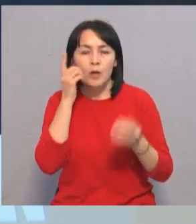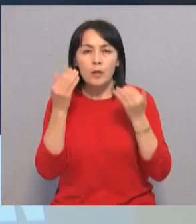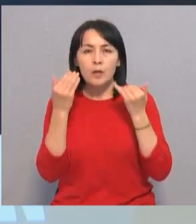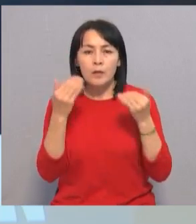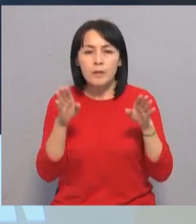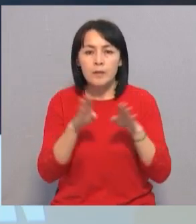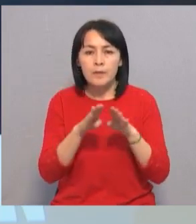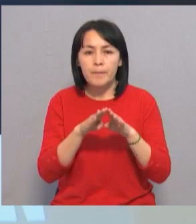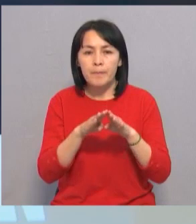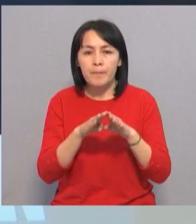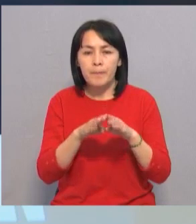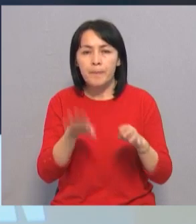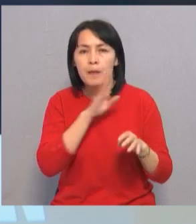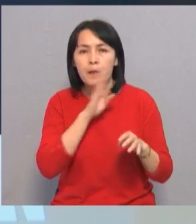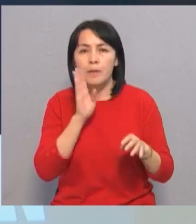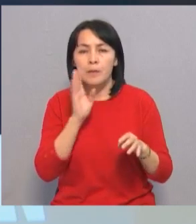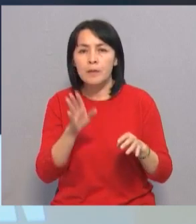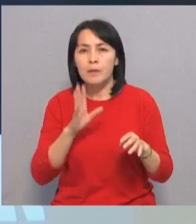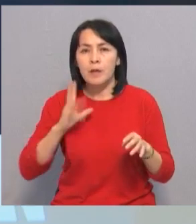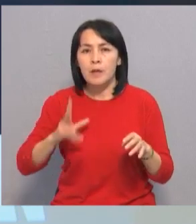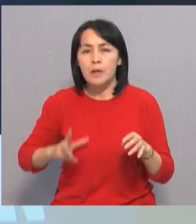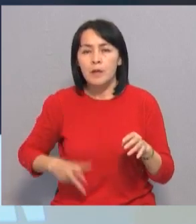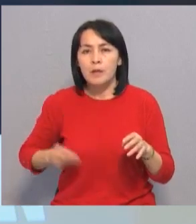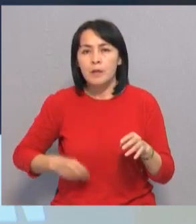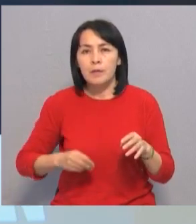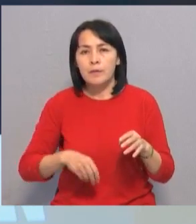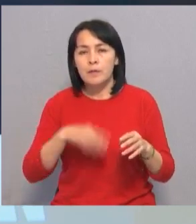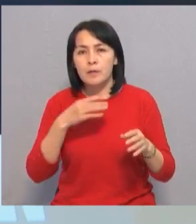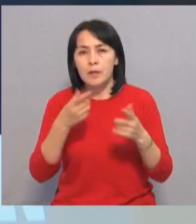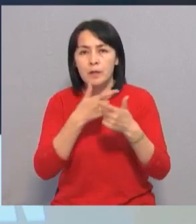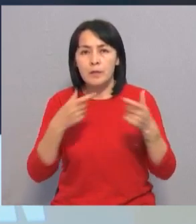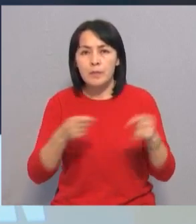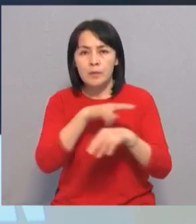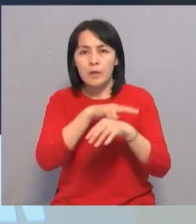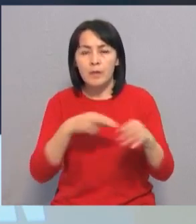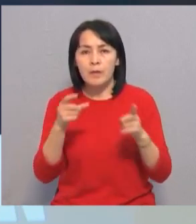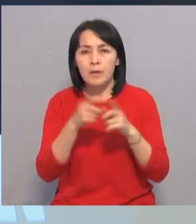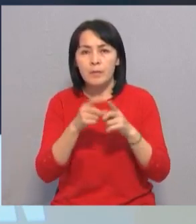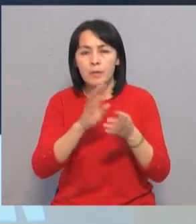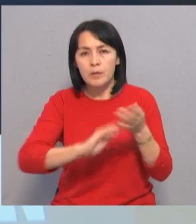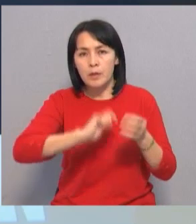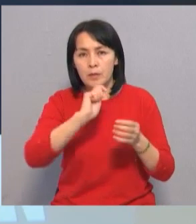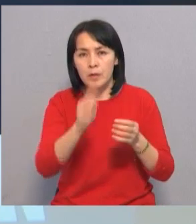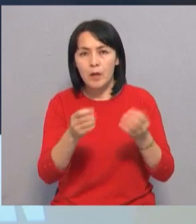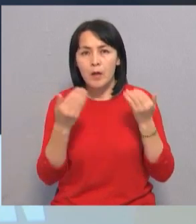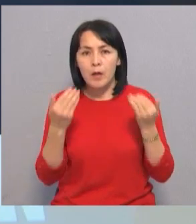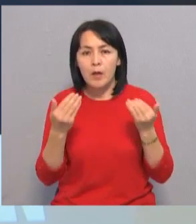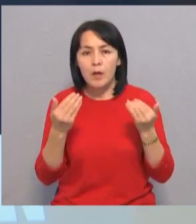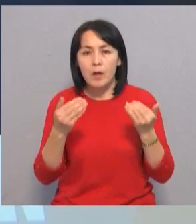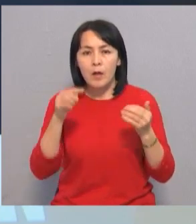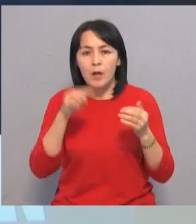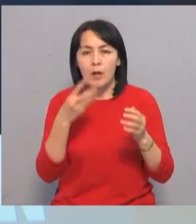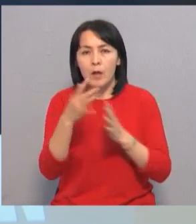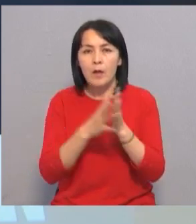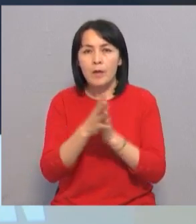произошедшем мать девочки сообщила в Анбекшинское районное управление полиции. Со слов заявительницы, вор нанес ущерб